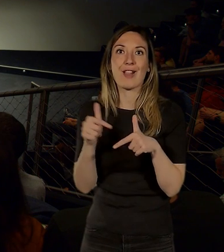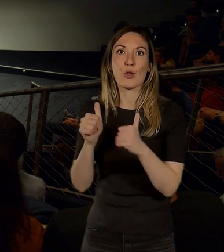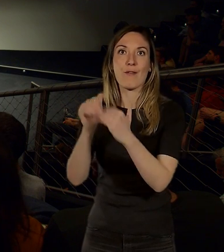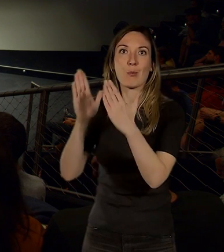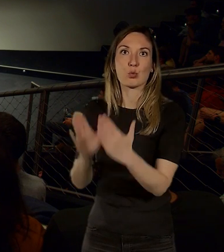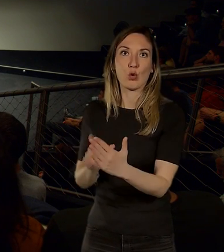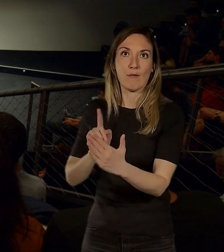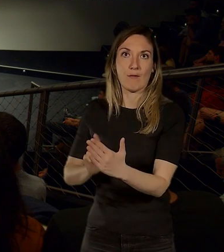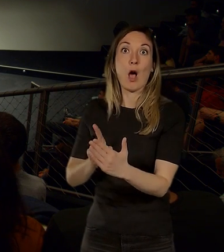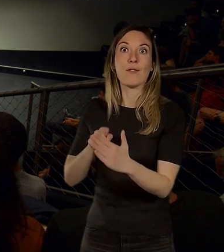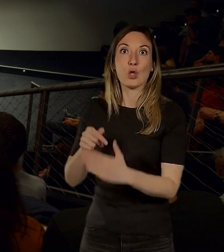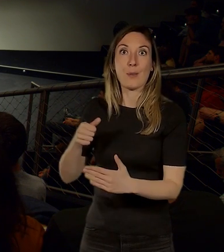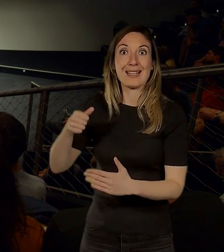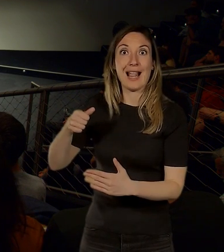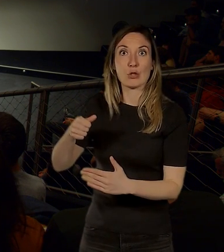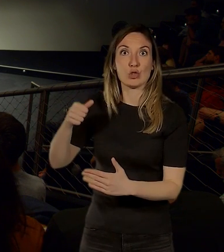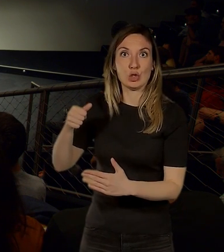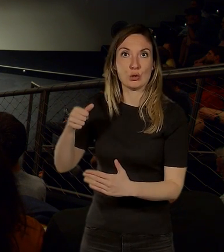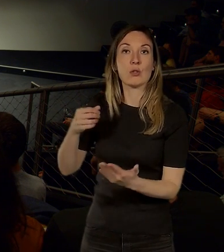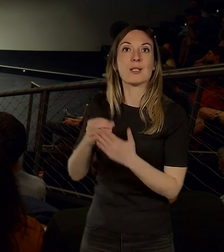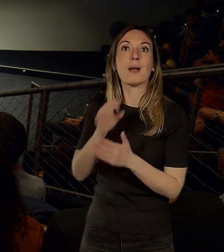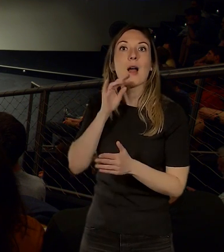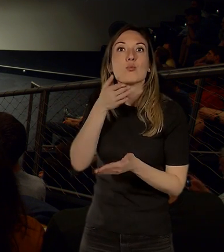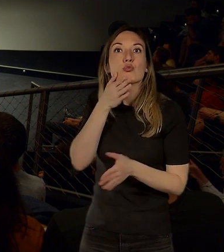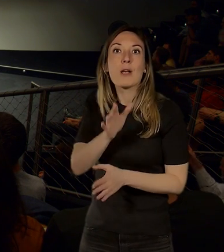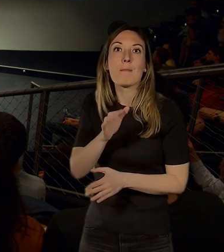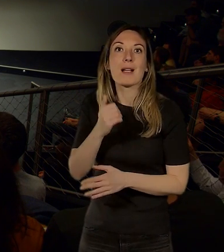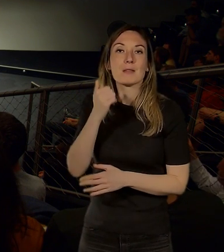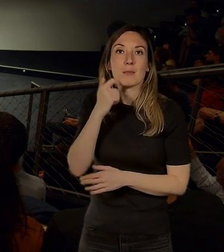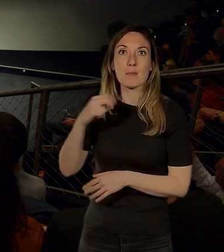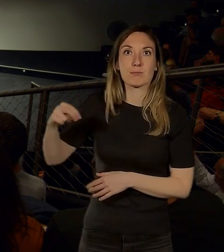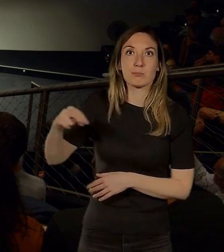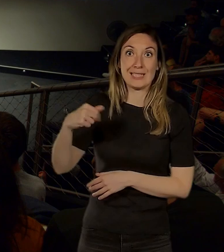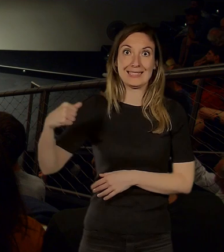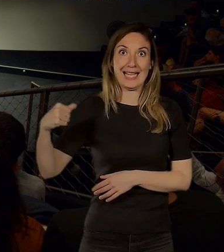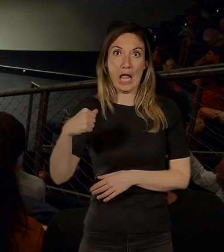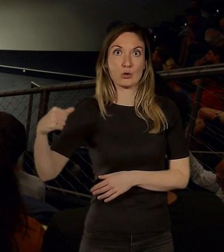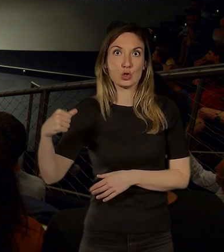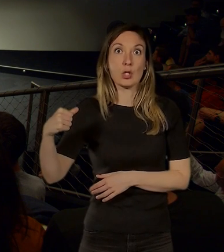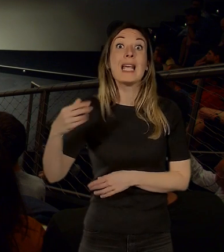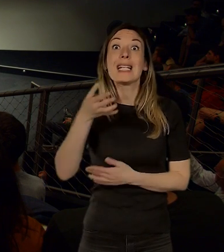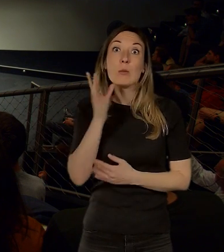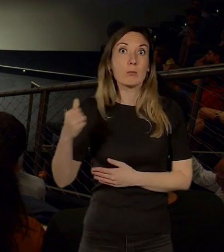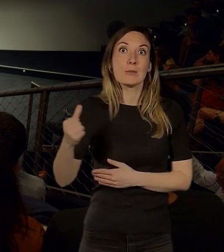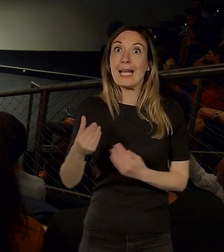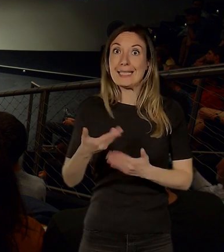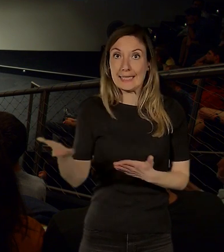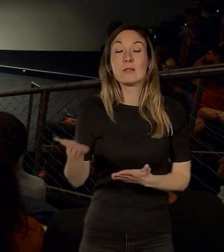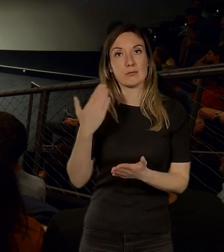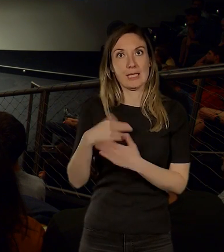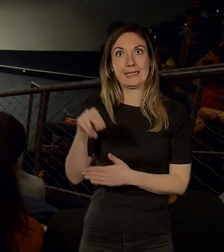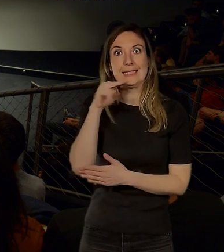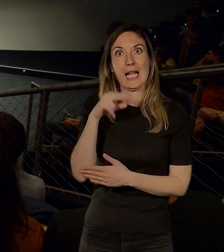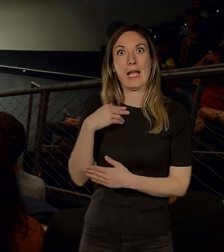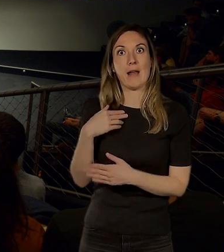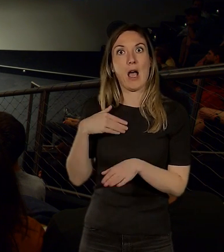tlačítko, a v tom opačném směru, kde ten naopak je ta zácpa, řekl bych, poměrně pravidlem, tak tam